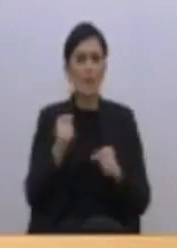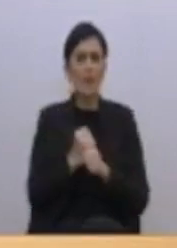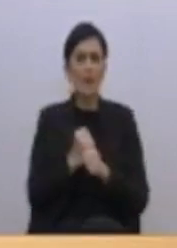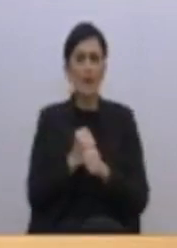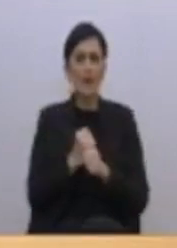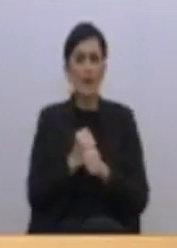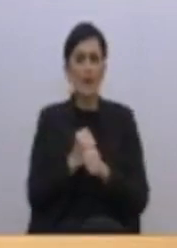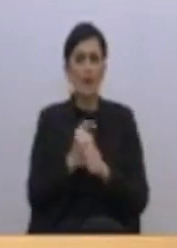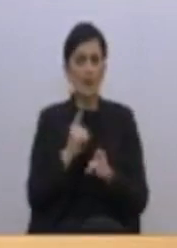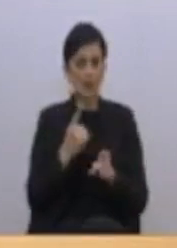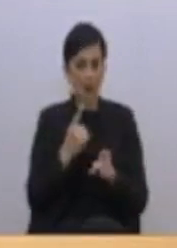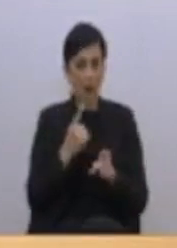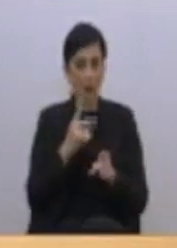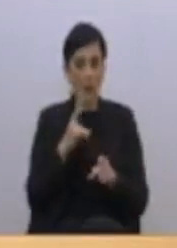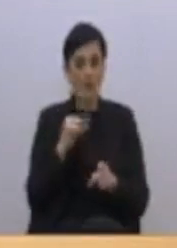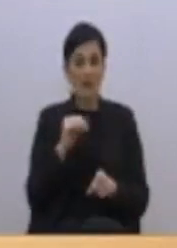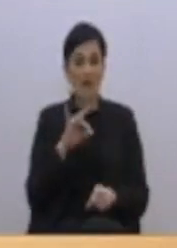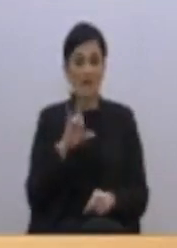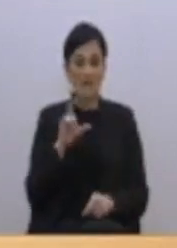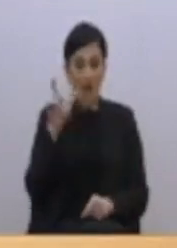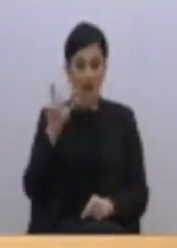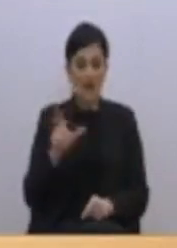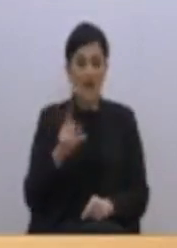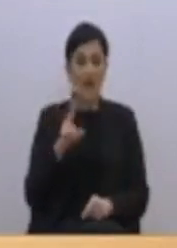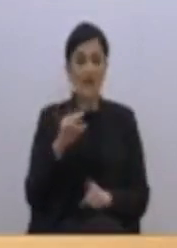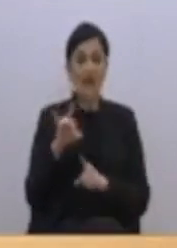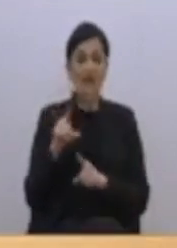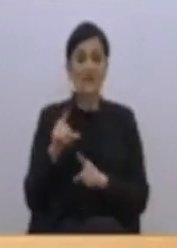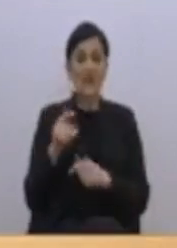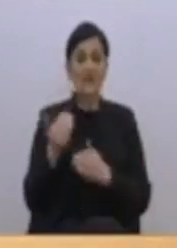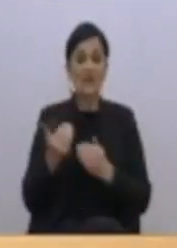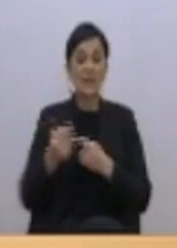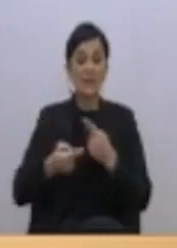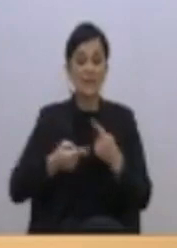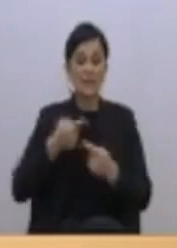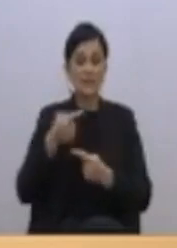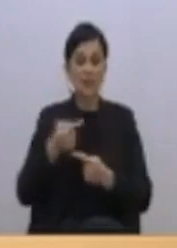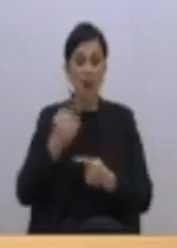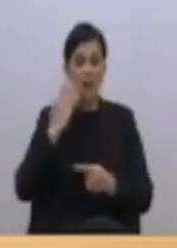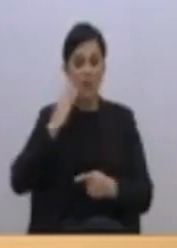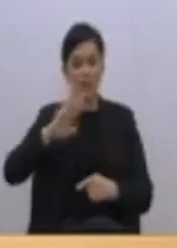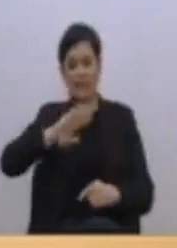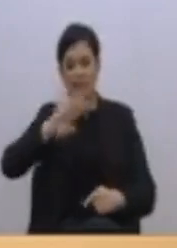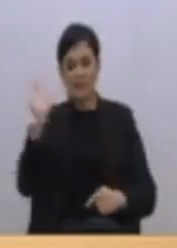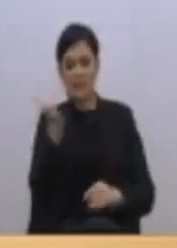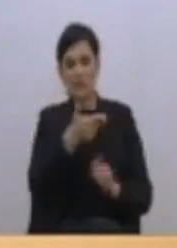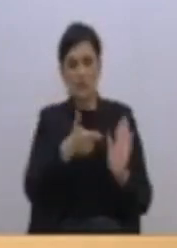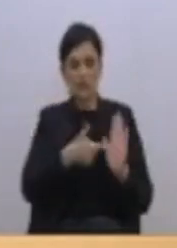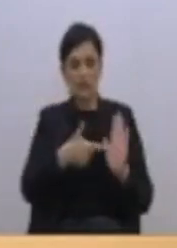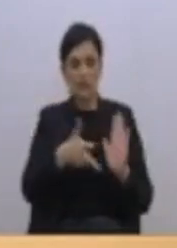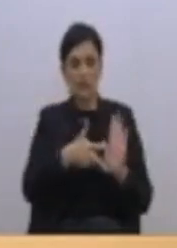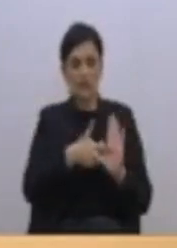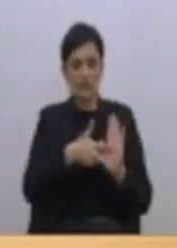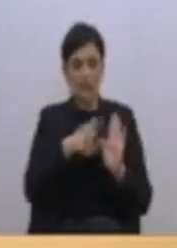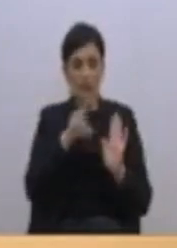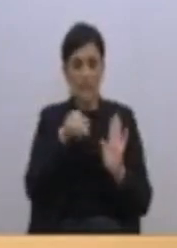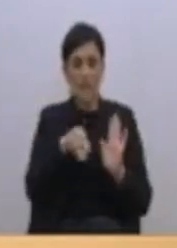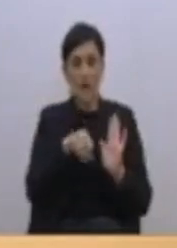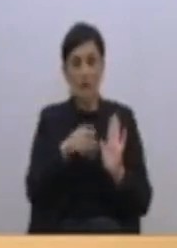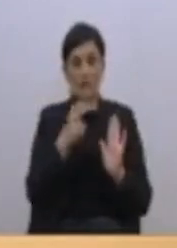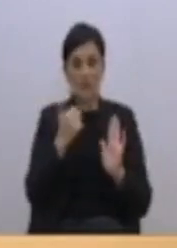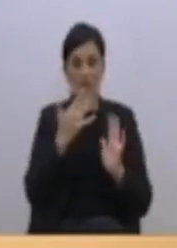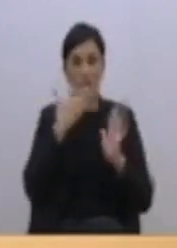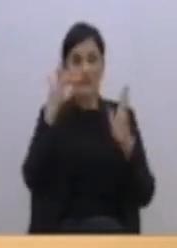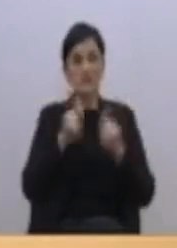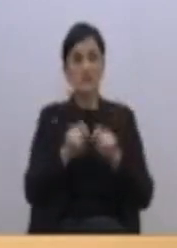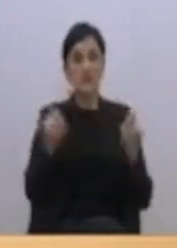არა, რომ ლაზარემ და ლაზარეს თაობამ სილა გაგაცნათ 7-8 მარტის მოვლენებზე და საჯაროდ